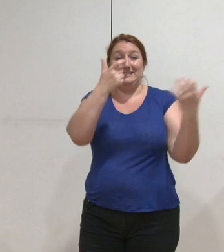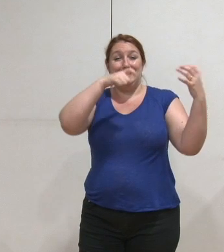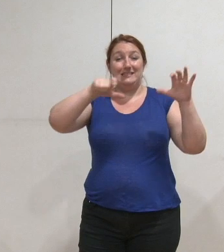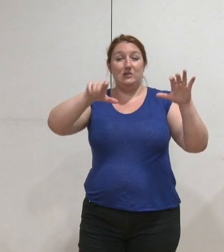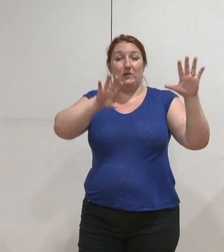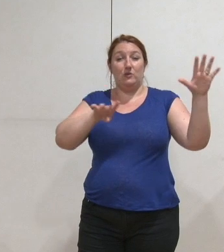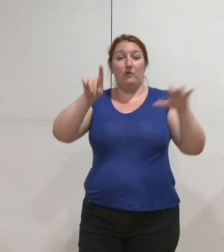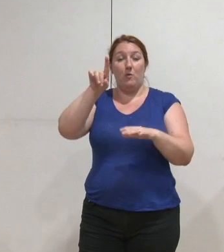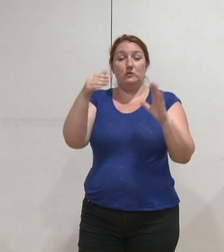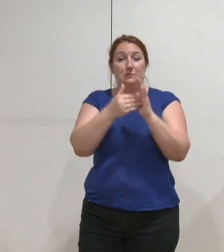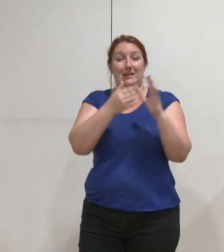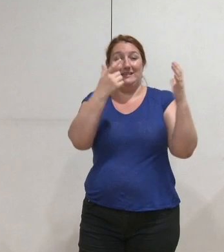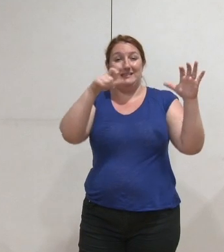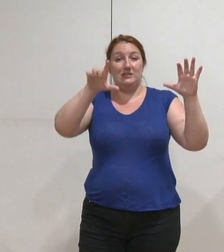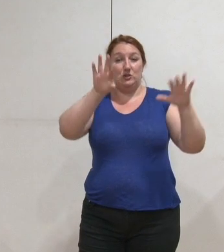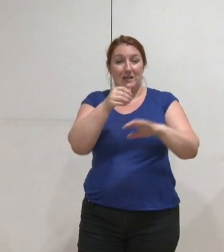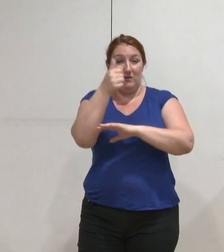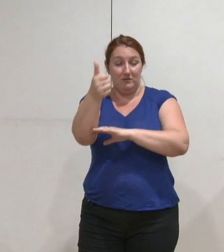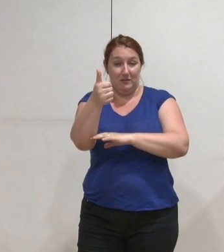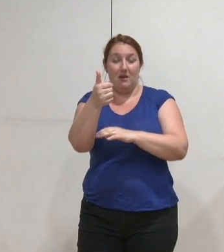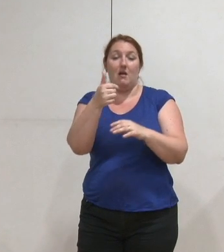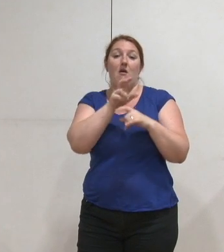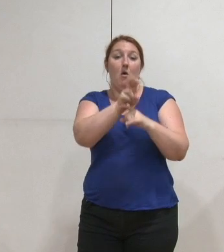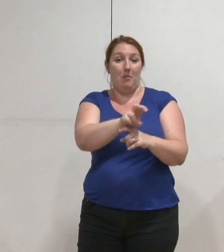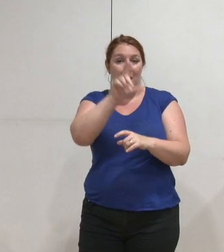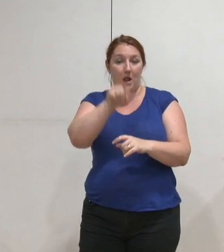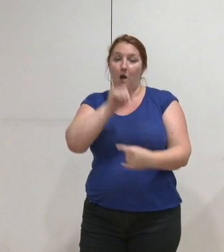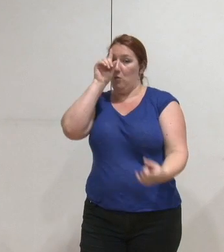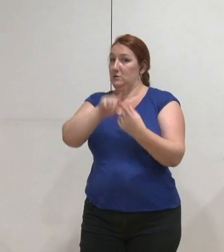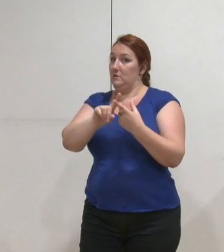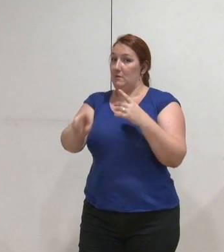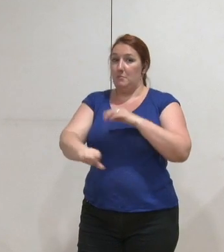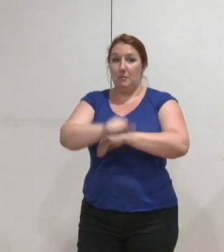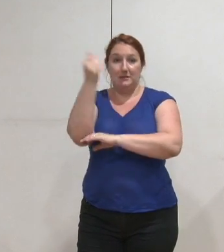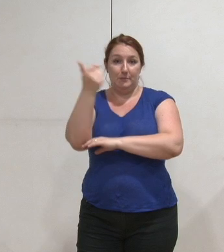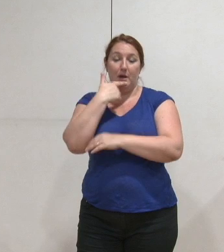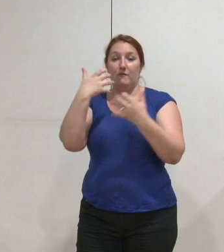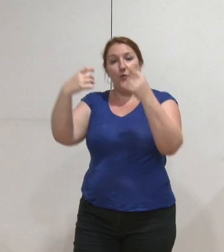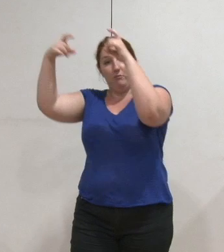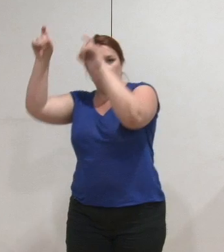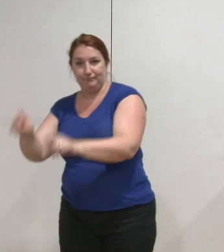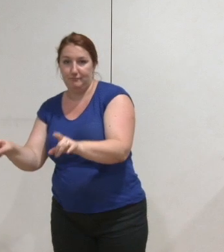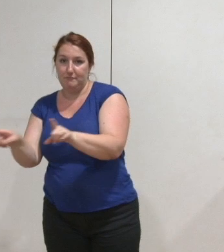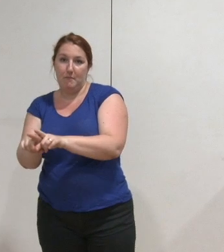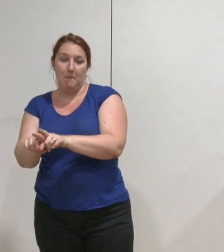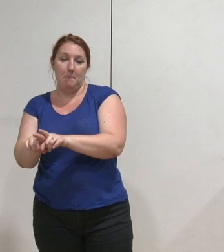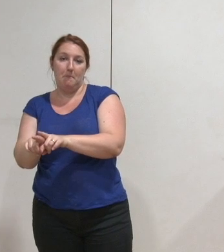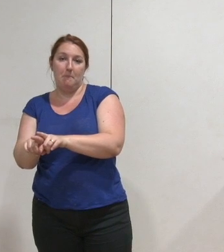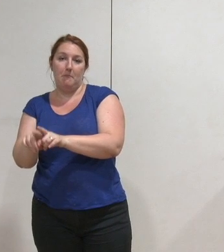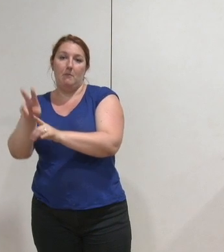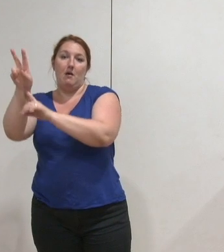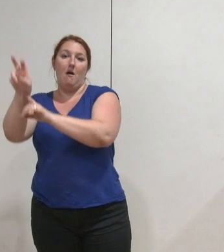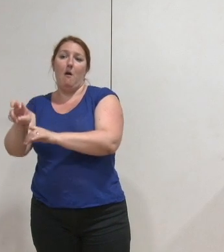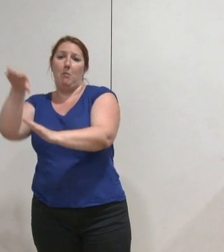791751 avec au budget principal bien évidemment une réduction similaire de cette capacité d'emprunt comme je l'ai